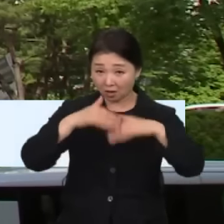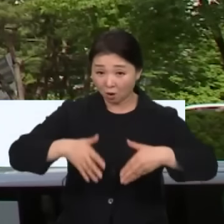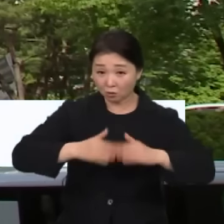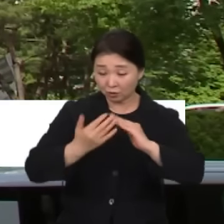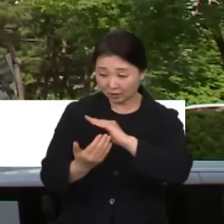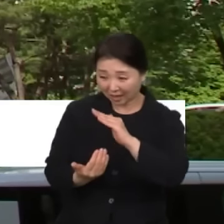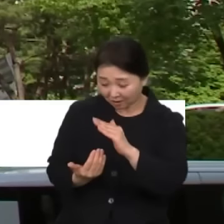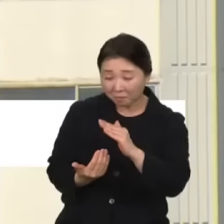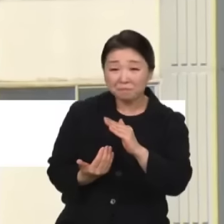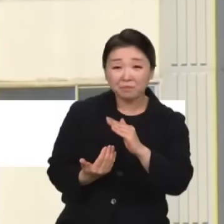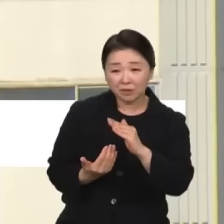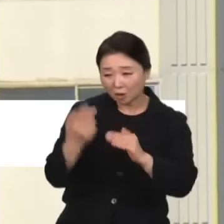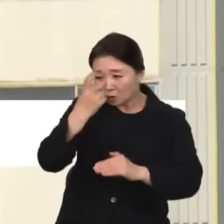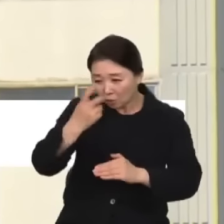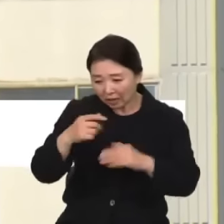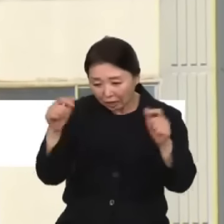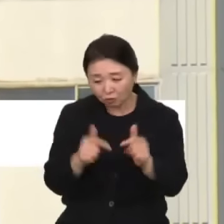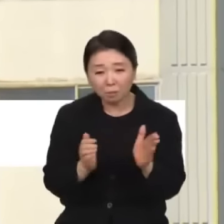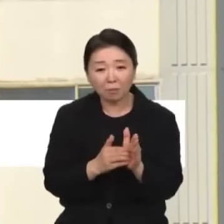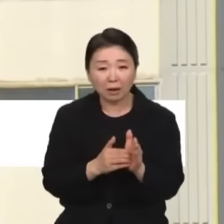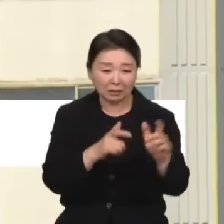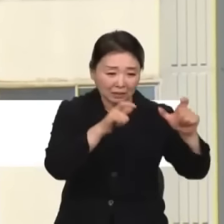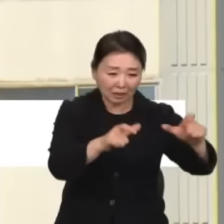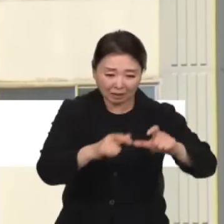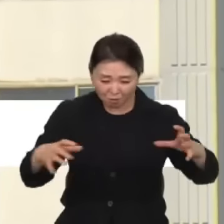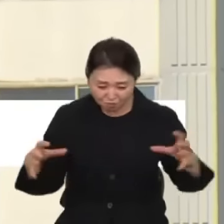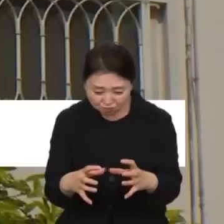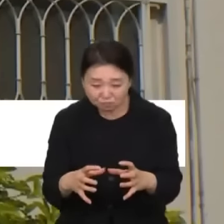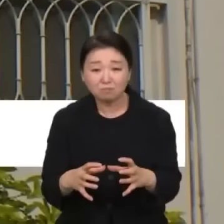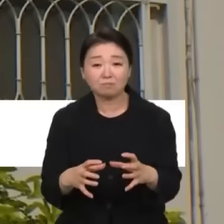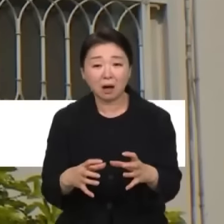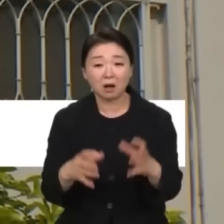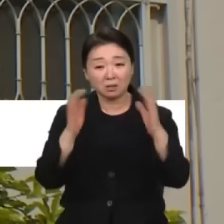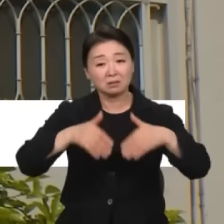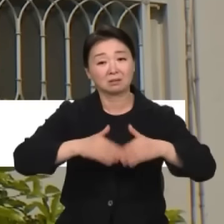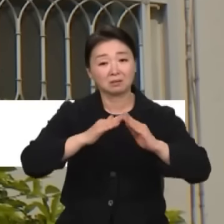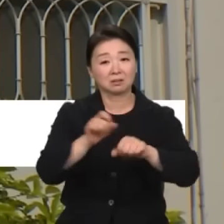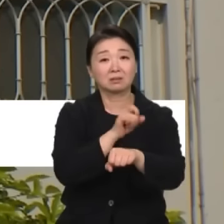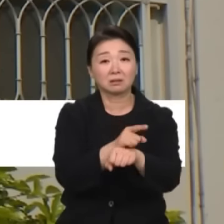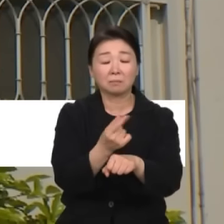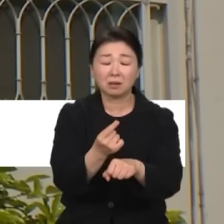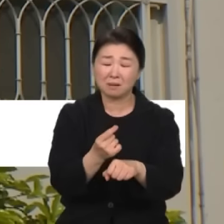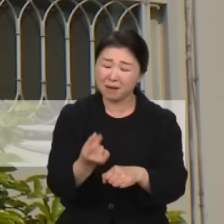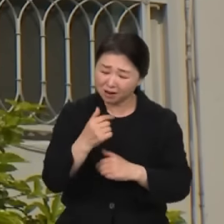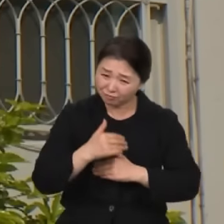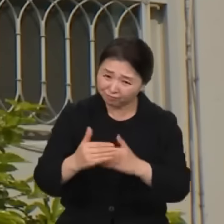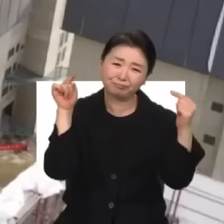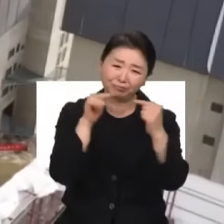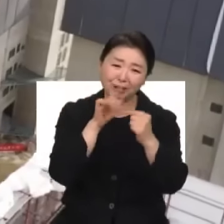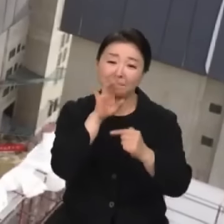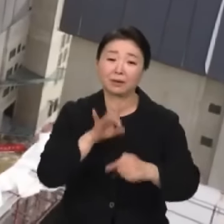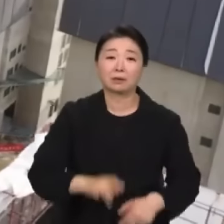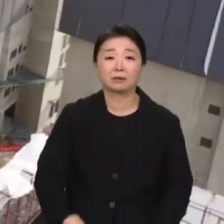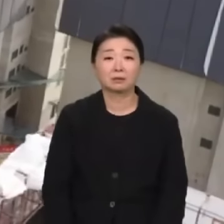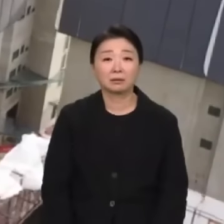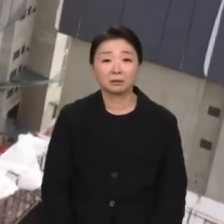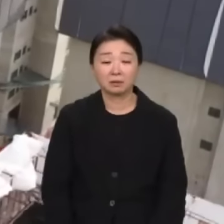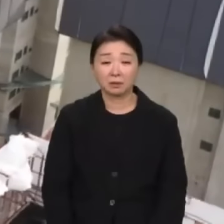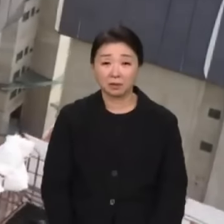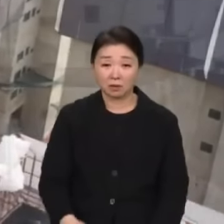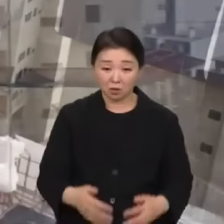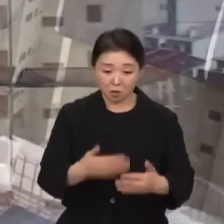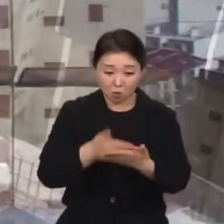절차를 대폭 줄였다지만 여러 단지가 묶이는 통합 재건축 특성상 얼마나 속도를 낼지 미지수입니다. 훌쩍 오른